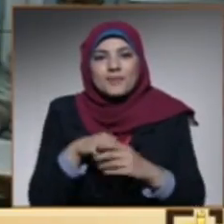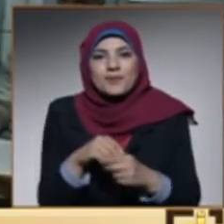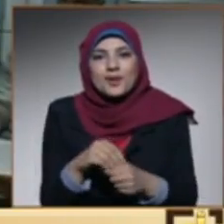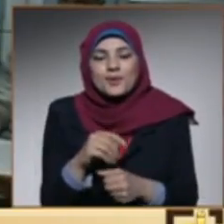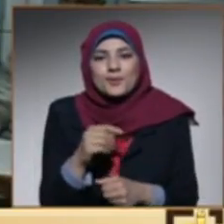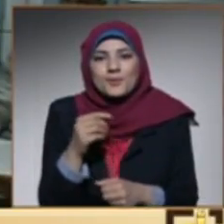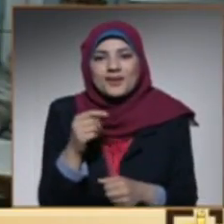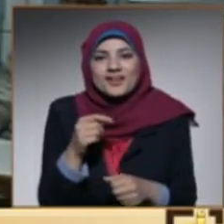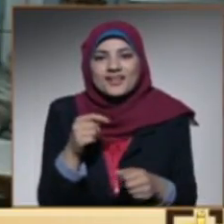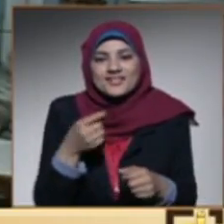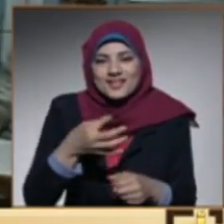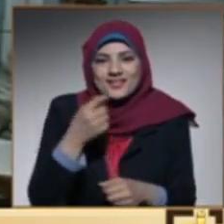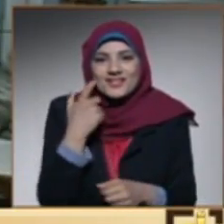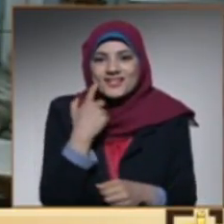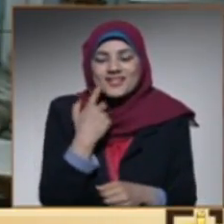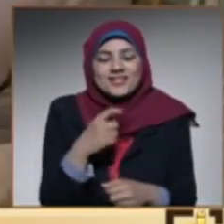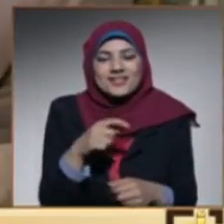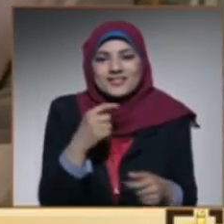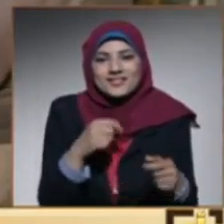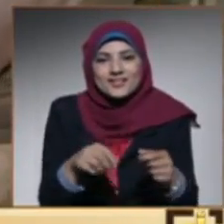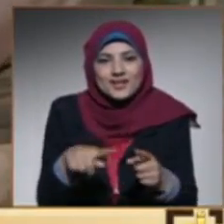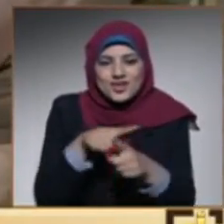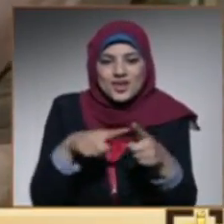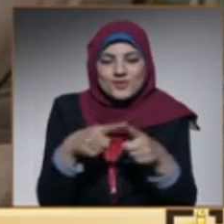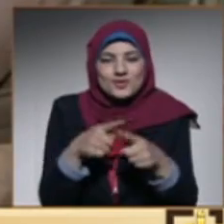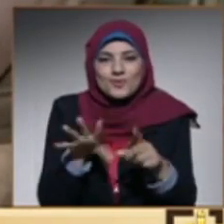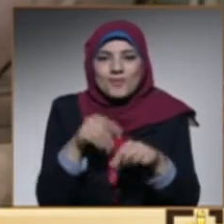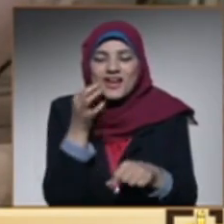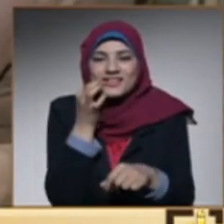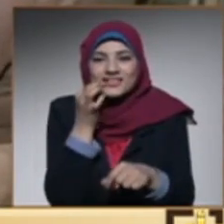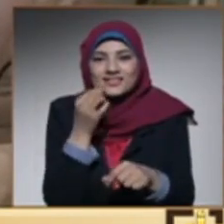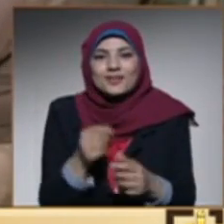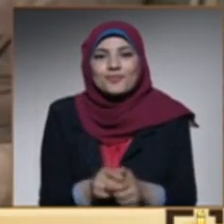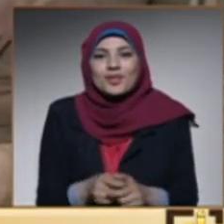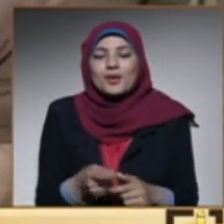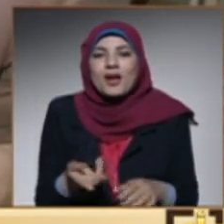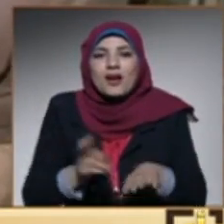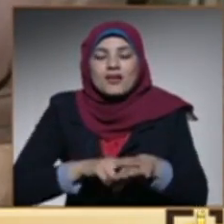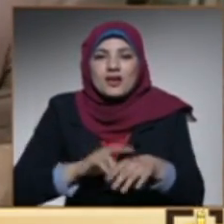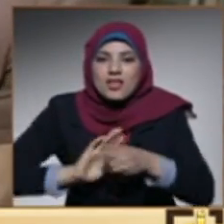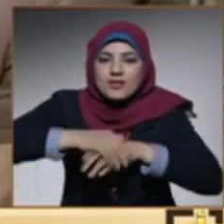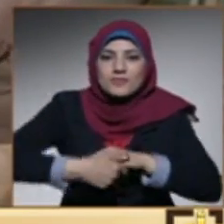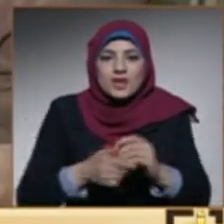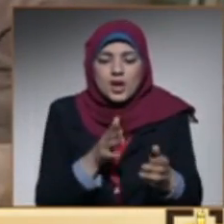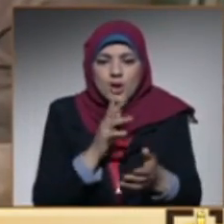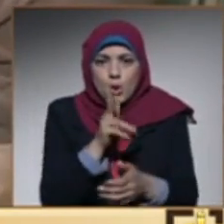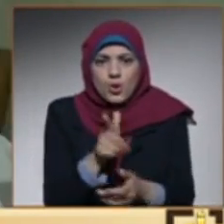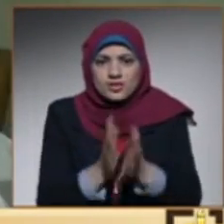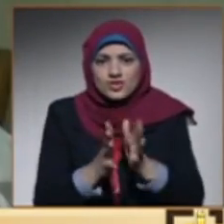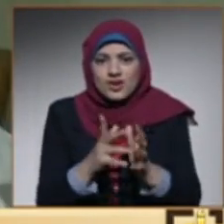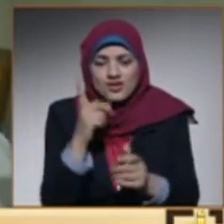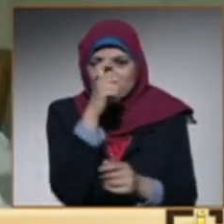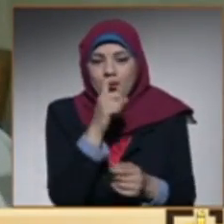كده حضرتك، في بعض الأشياء تبقى سهلة يعني. على الرغم من صعوبة لغة الإشارة وقلة من يجيد التواصل بها، إلا